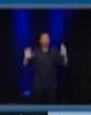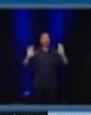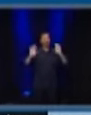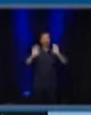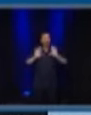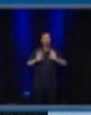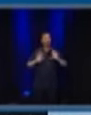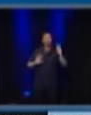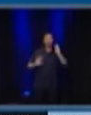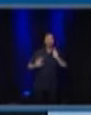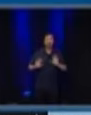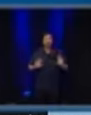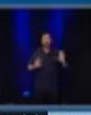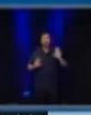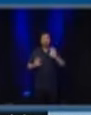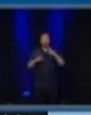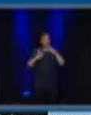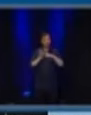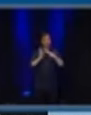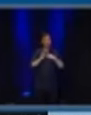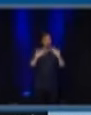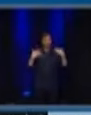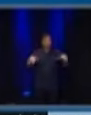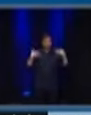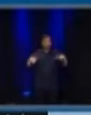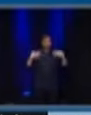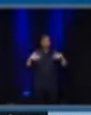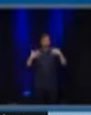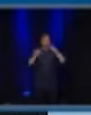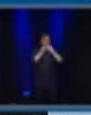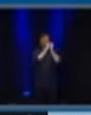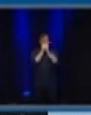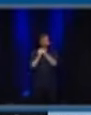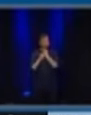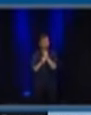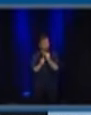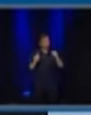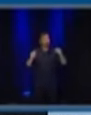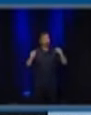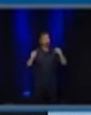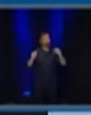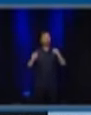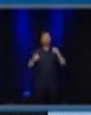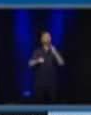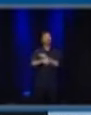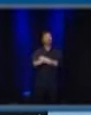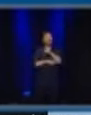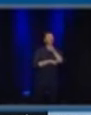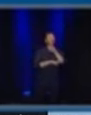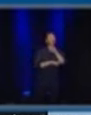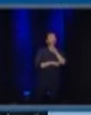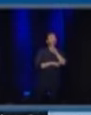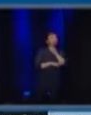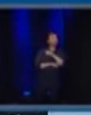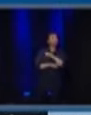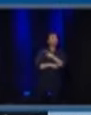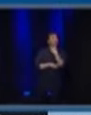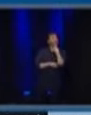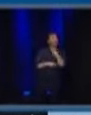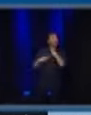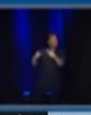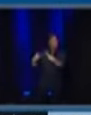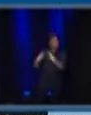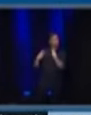un vert bonifié avec plus d'assouplissement avec l'accord du Dr Arruda et de la